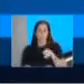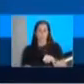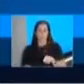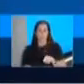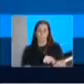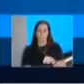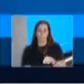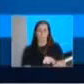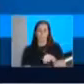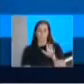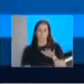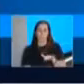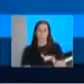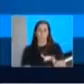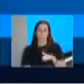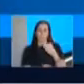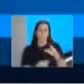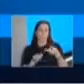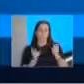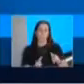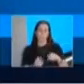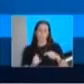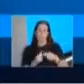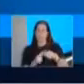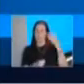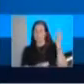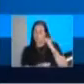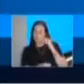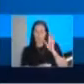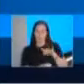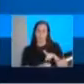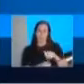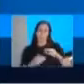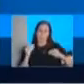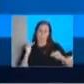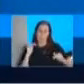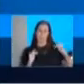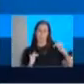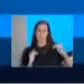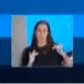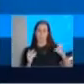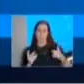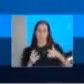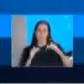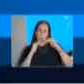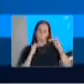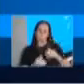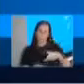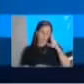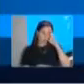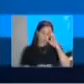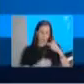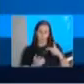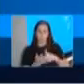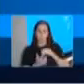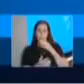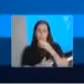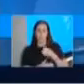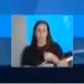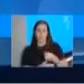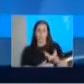כן, גם ממשים את הפוטנציאל שלהם גם מבחינה לימודית, וגם זה מצמצם לנו תופעות של סיכון בקרב בני